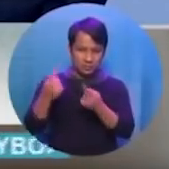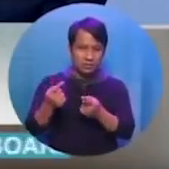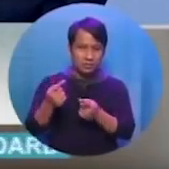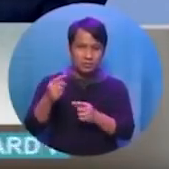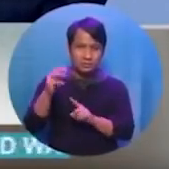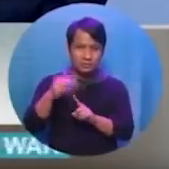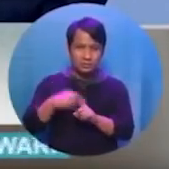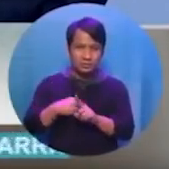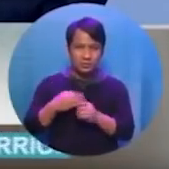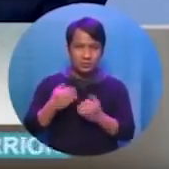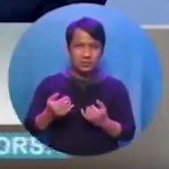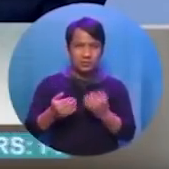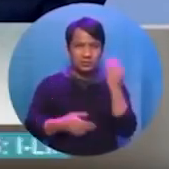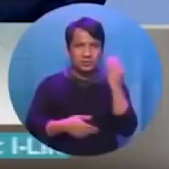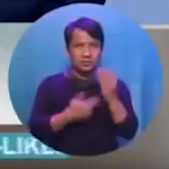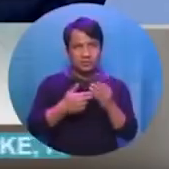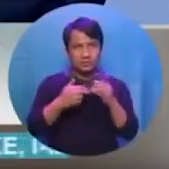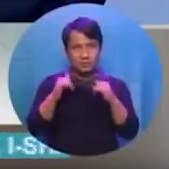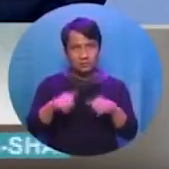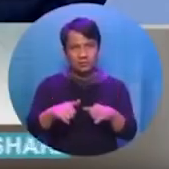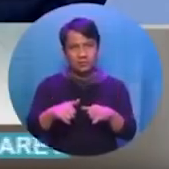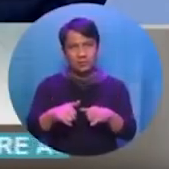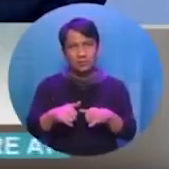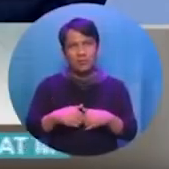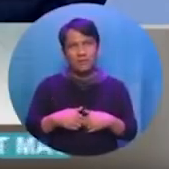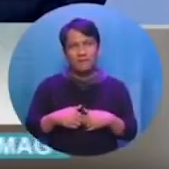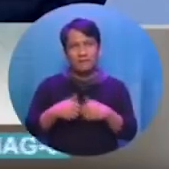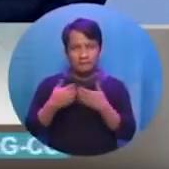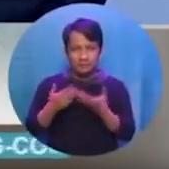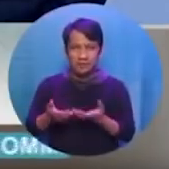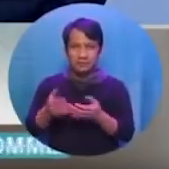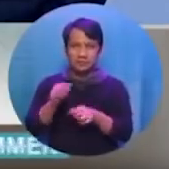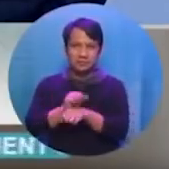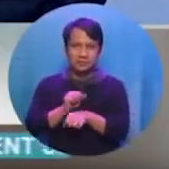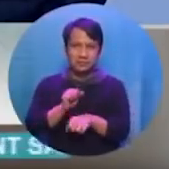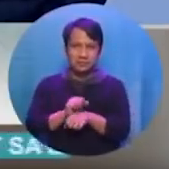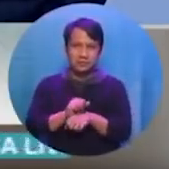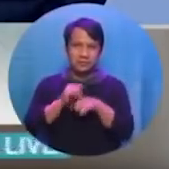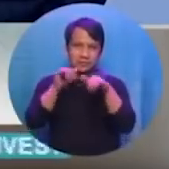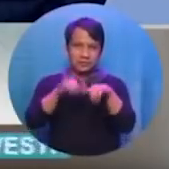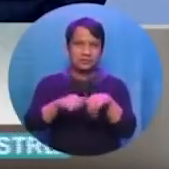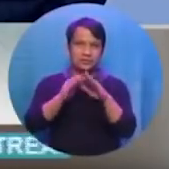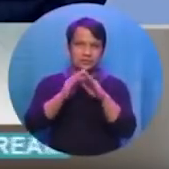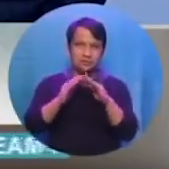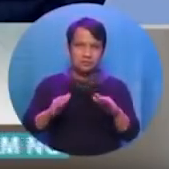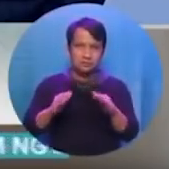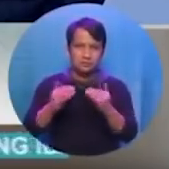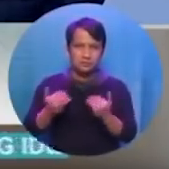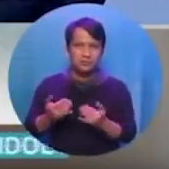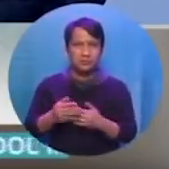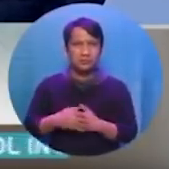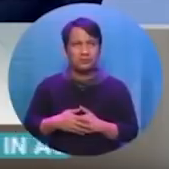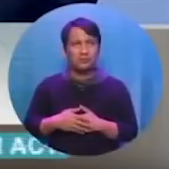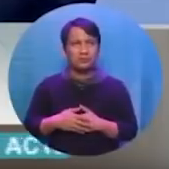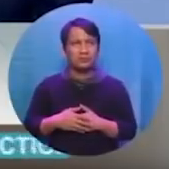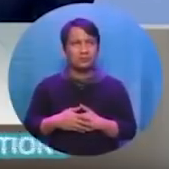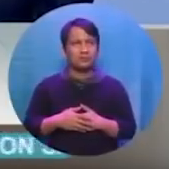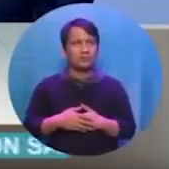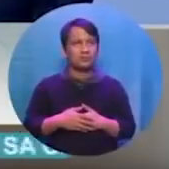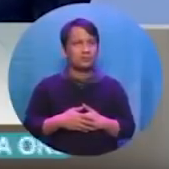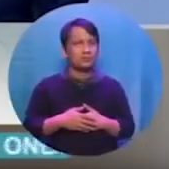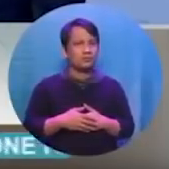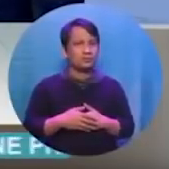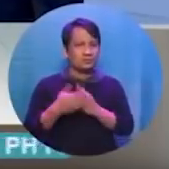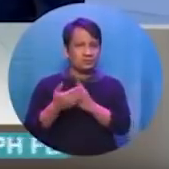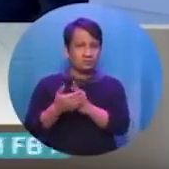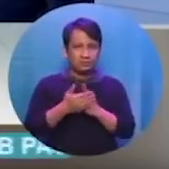March. Kasi na-furlough po kami. So, wala pong trabaho. So, stay home po. Okay. So,